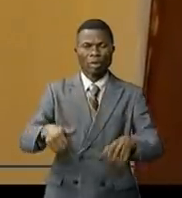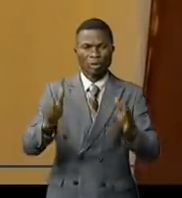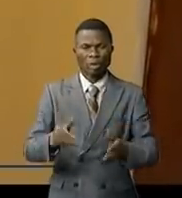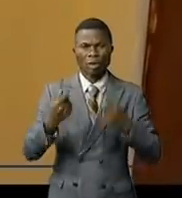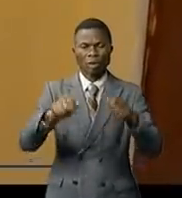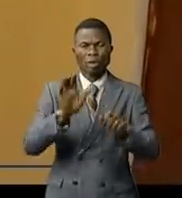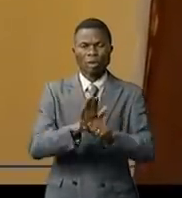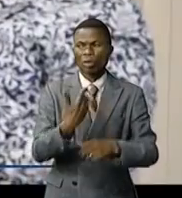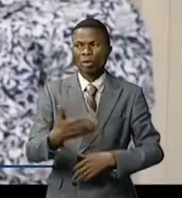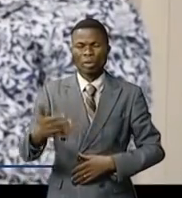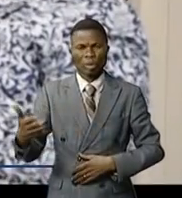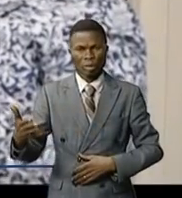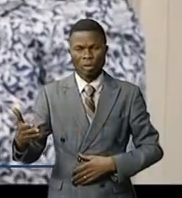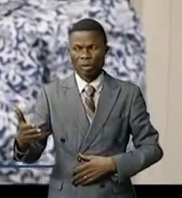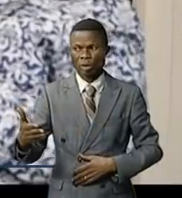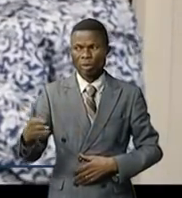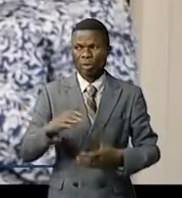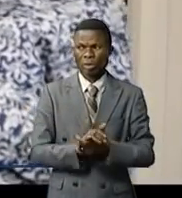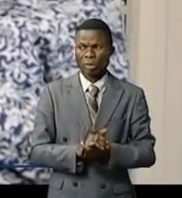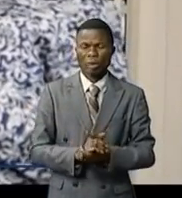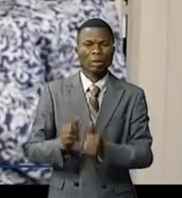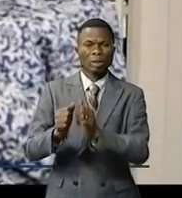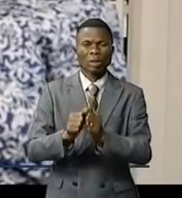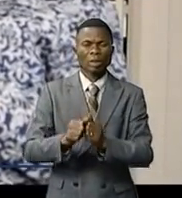vendeurs de divers articles. Oh, la Chambre de